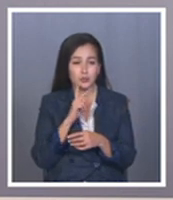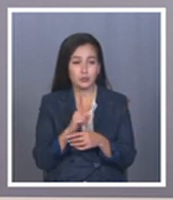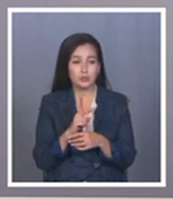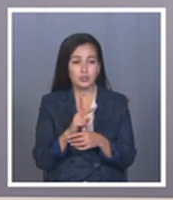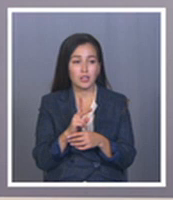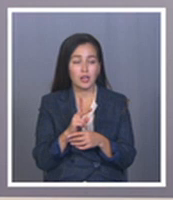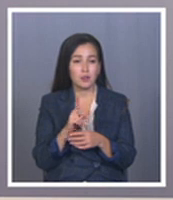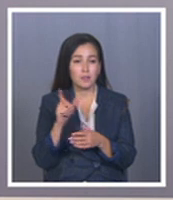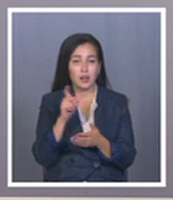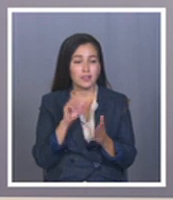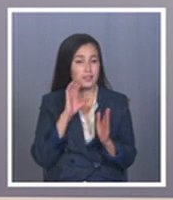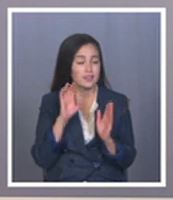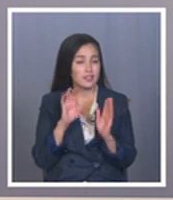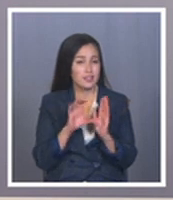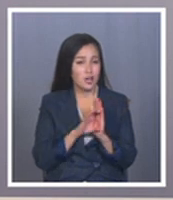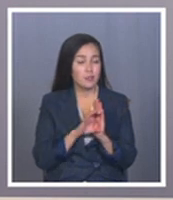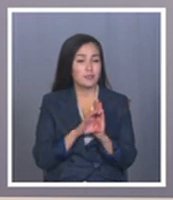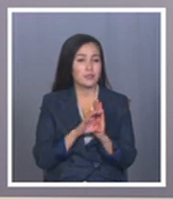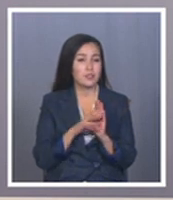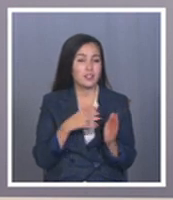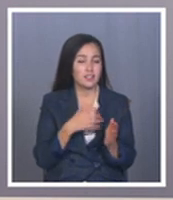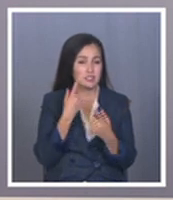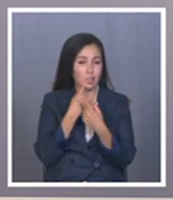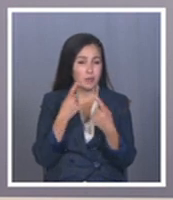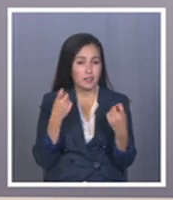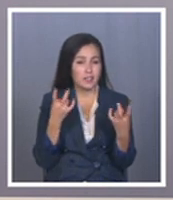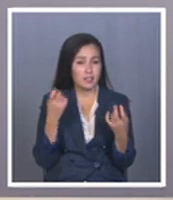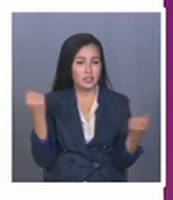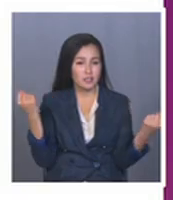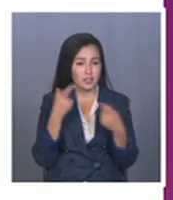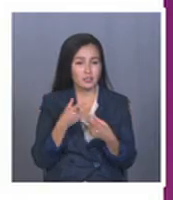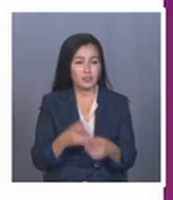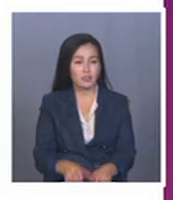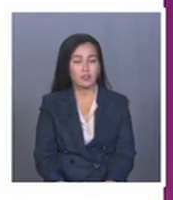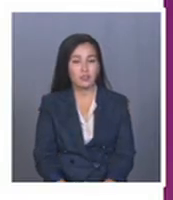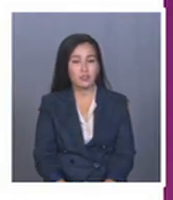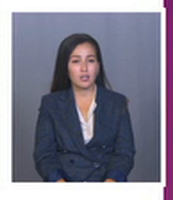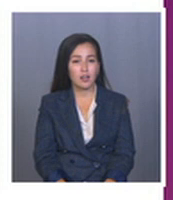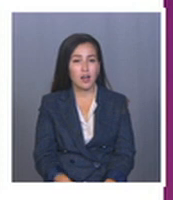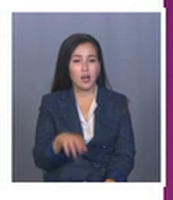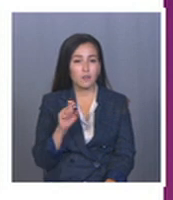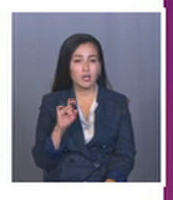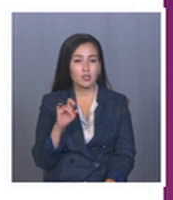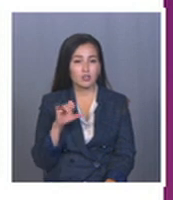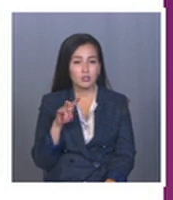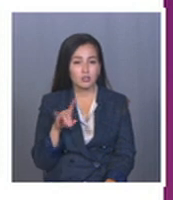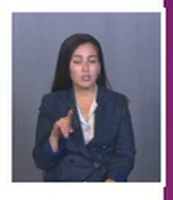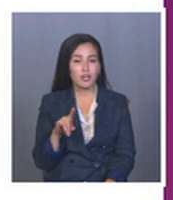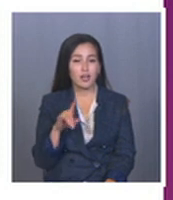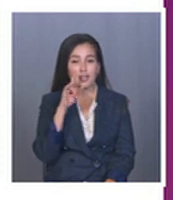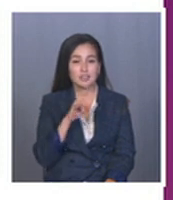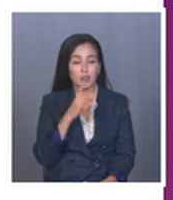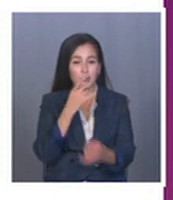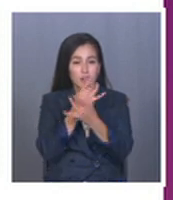Мәтінді мұқият тыңдап, негізгі ақпараттарды анықтаңыздар. Ахмет Байтұрсынұлы қазақ